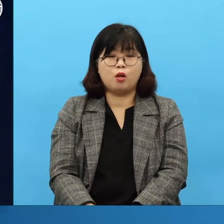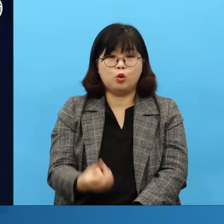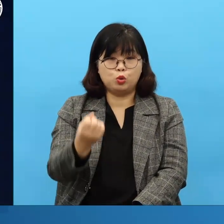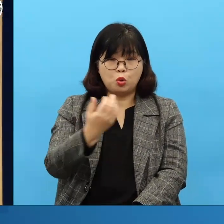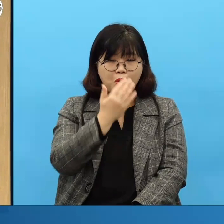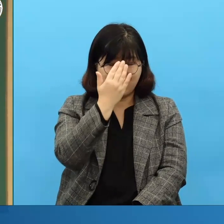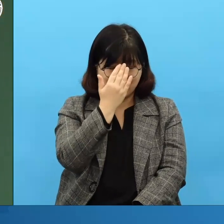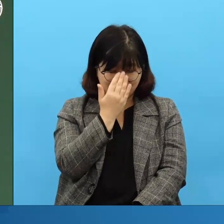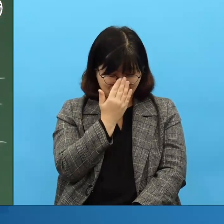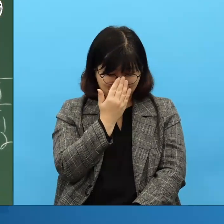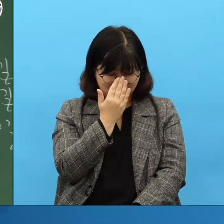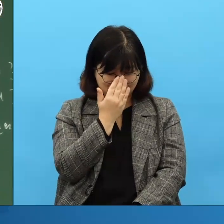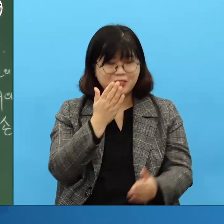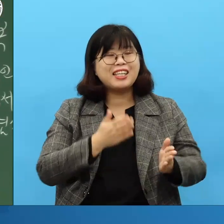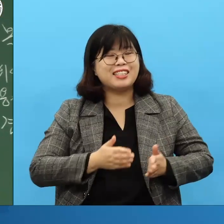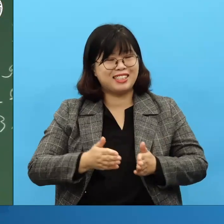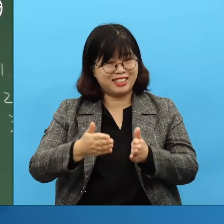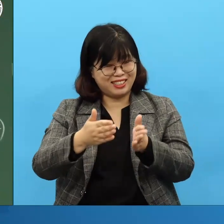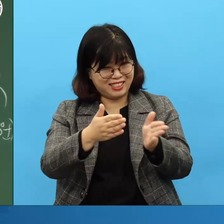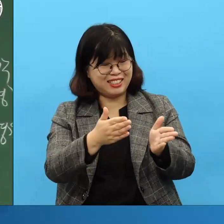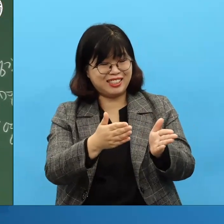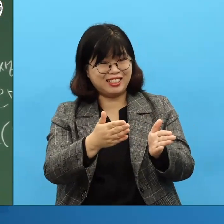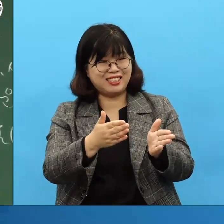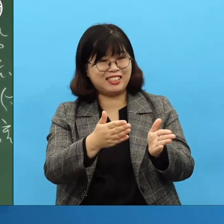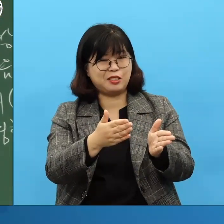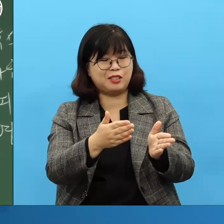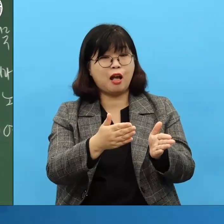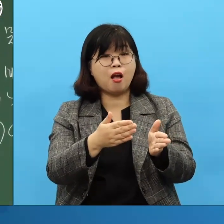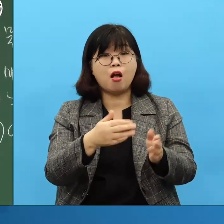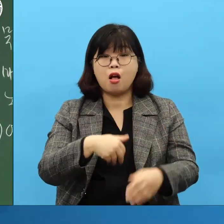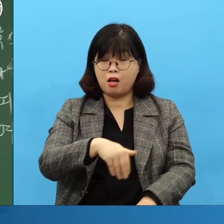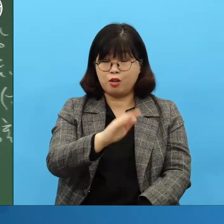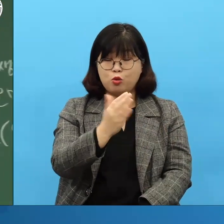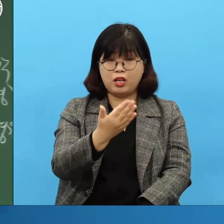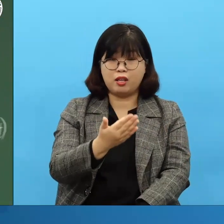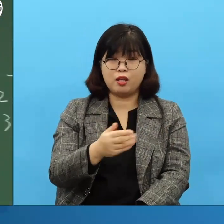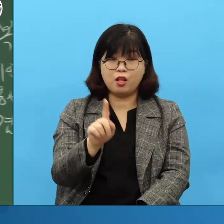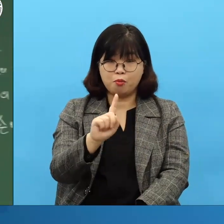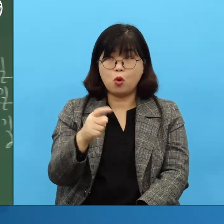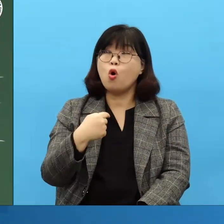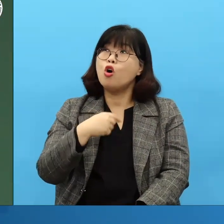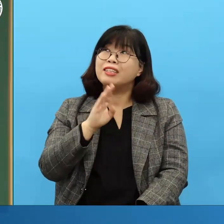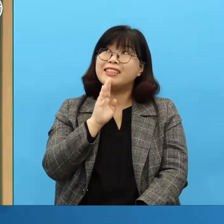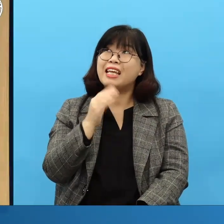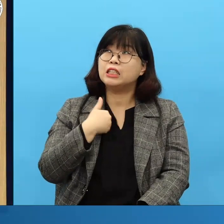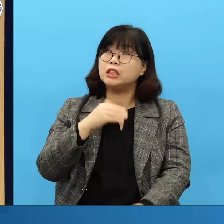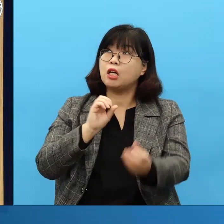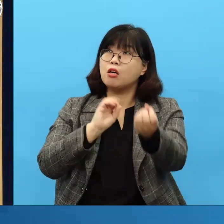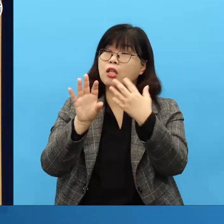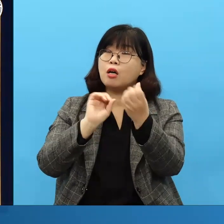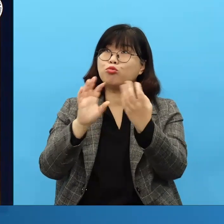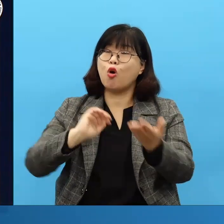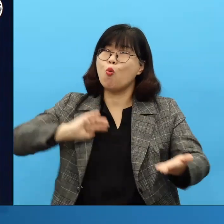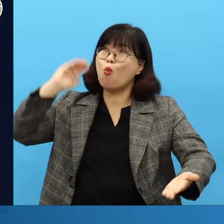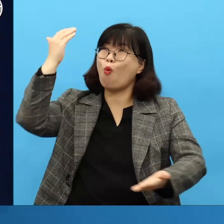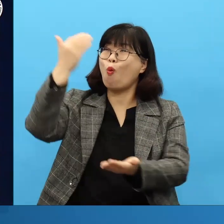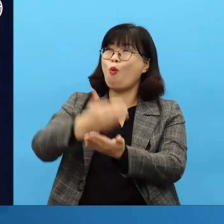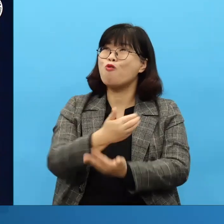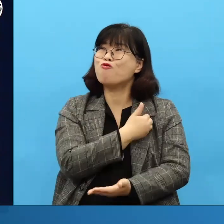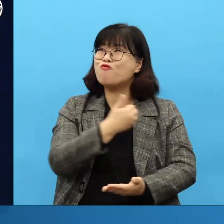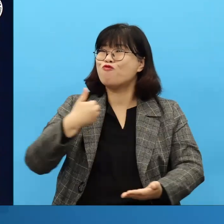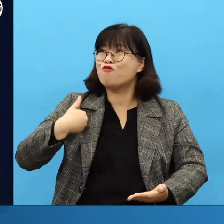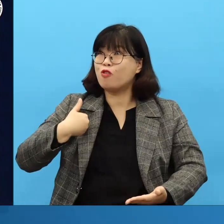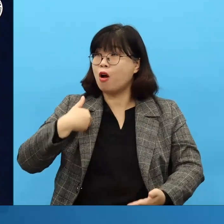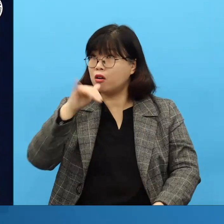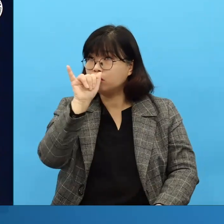humility instead. 사람들이 겸손이라는 단어를 잘 모르고 있는데요. 내가 진짜 응답받으면 겸손해져요. People don't understand the word humility correctly, but if you really receive answers, you have no